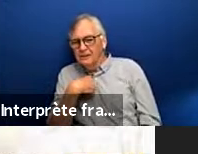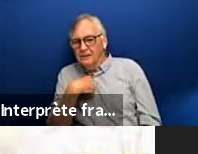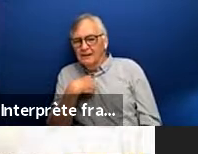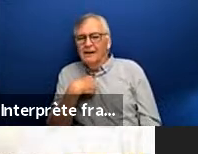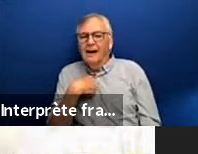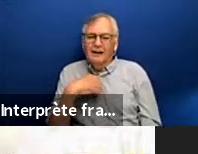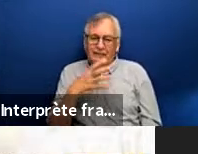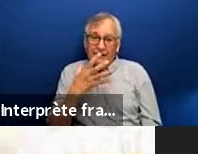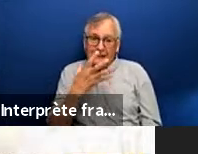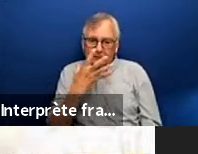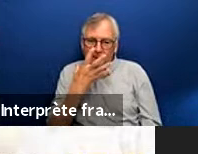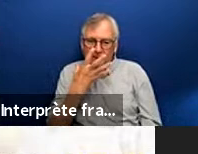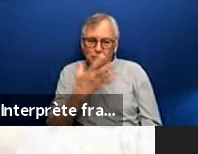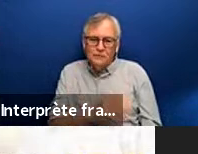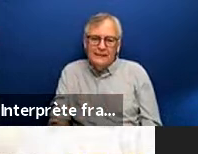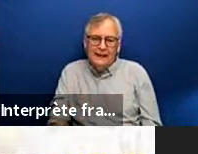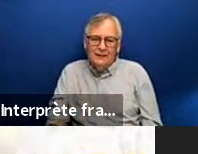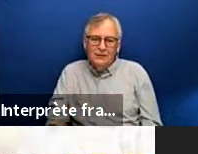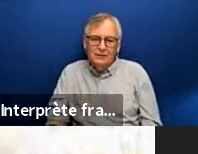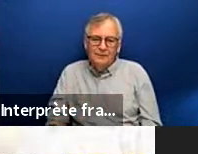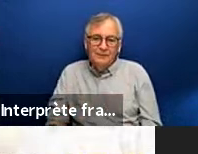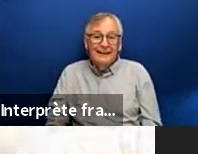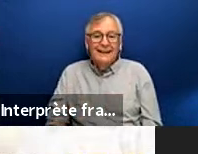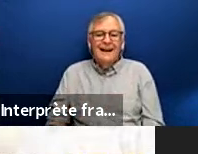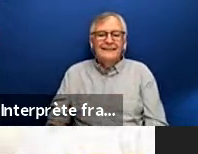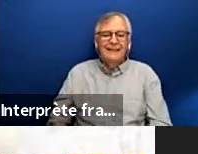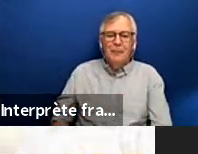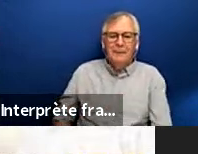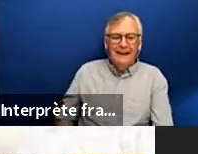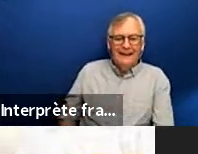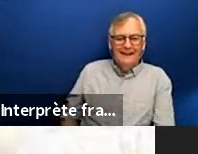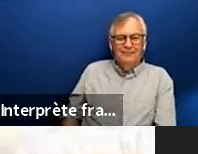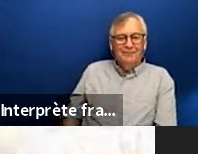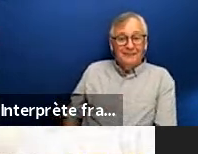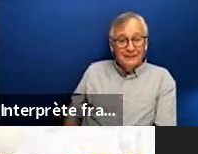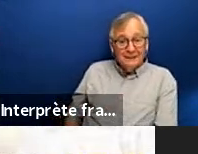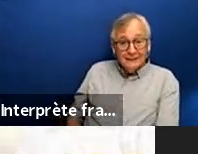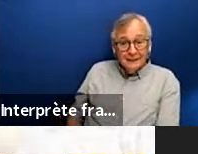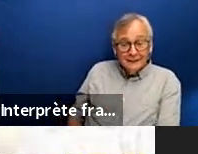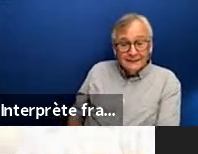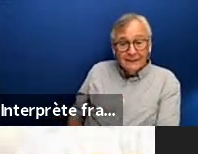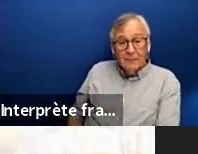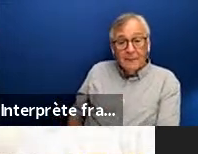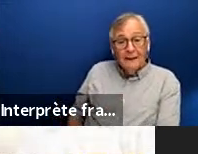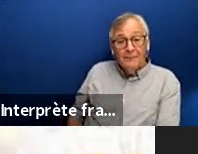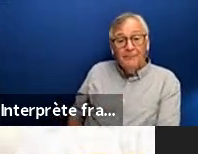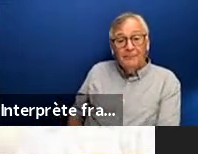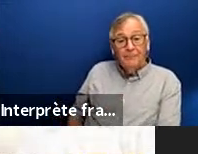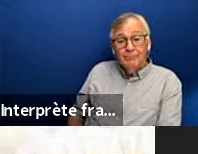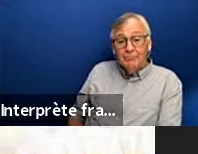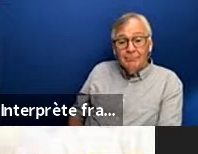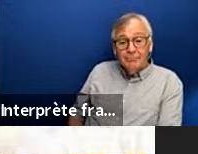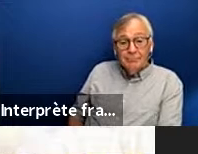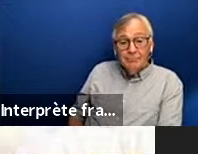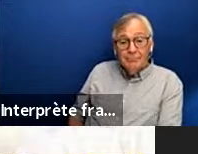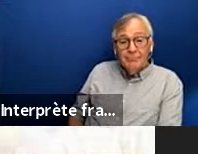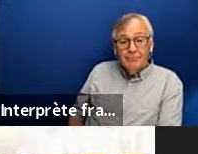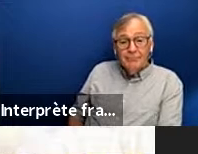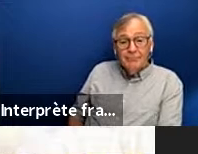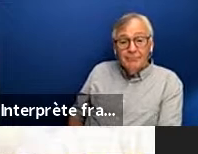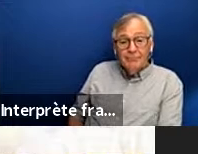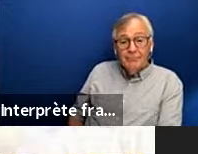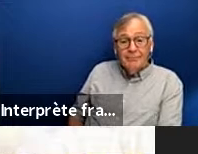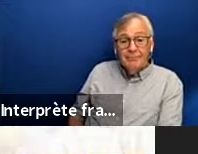Vous voyez l'expression du visage. Ah, ça va bien. Ça va bien?